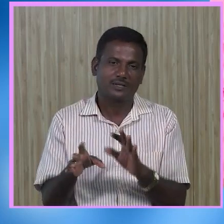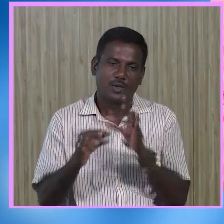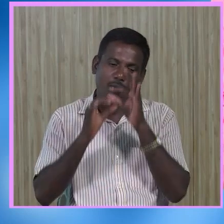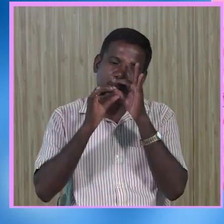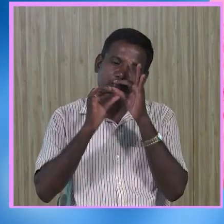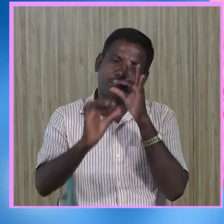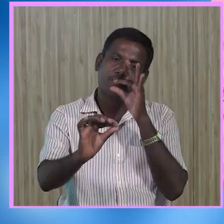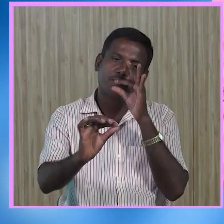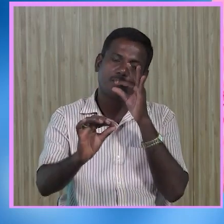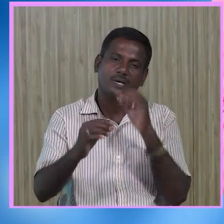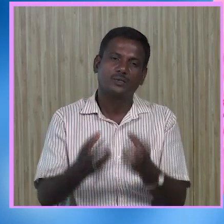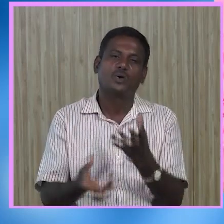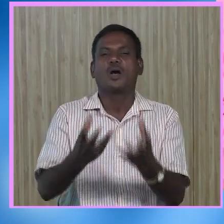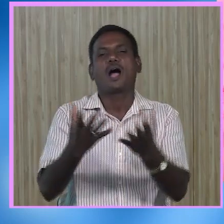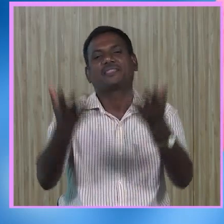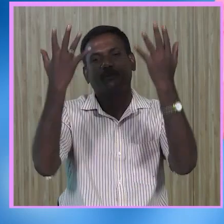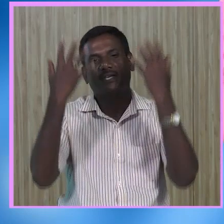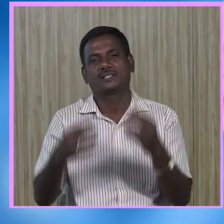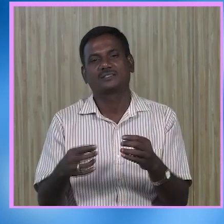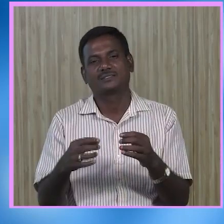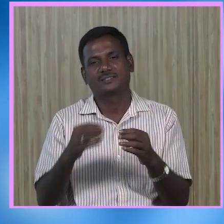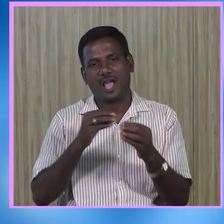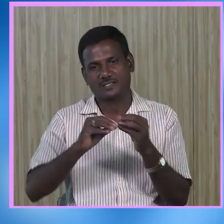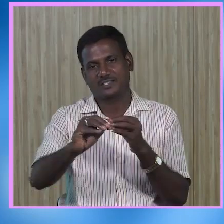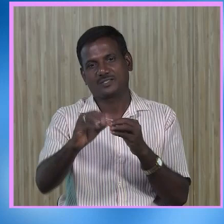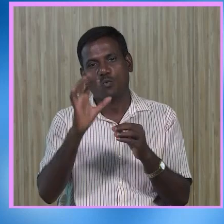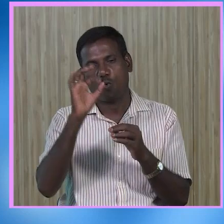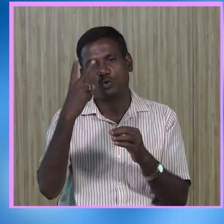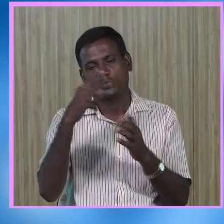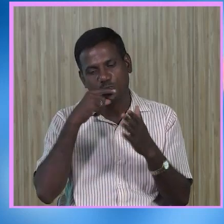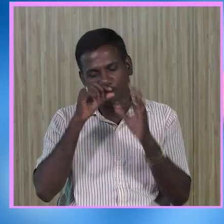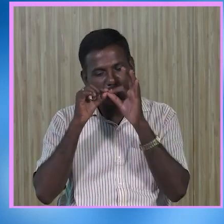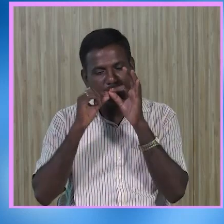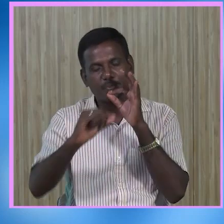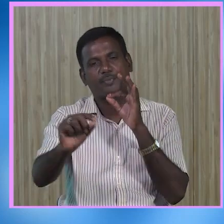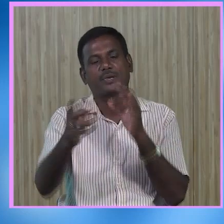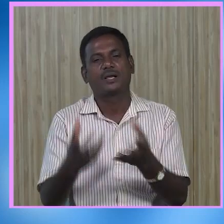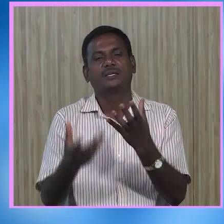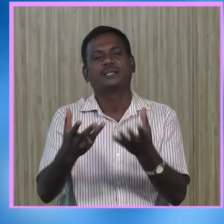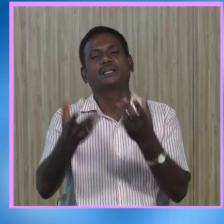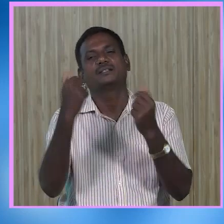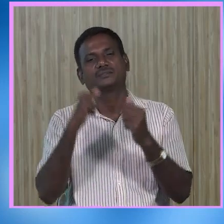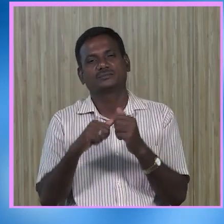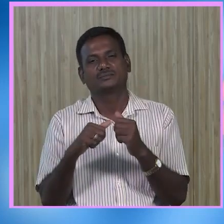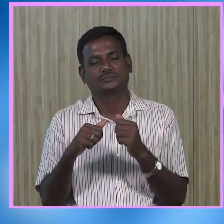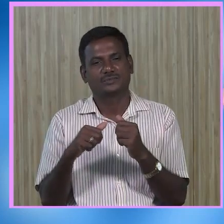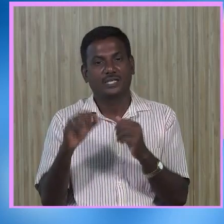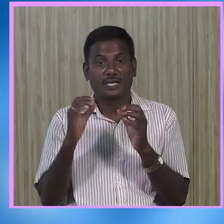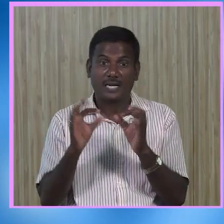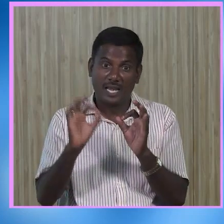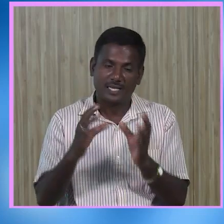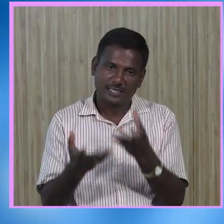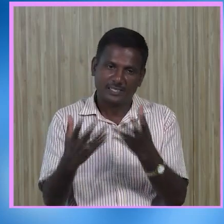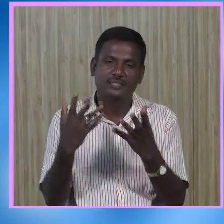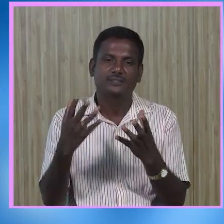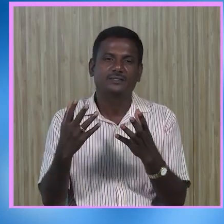சரியாக எரியலைன்னா அதை எரிய வைப்பதற்காக ஆக்சிஜனை கொடுக்குறாங்க. ஊதும்போது காற்று போய் நல்லா எரியுது. அப்போது நல்லா